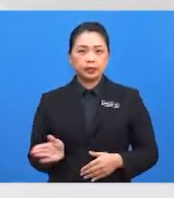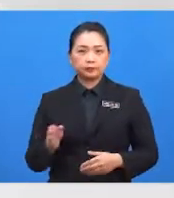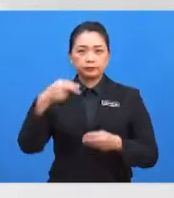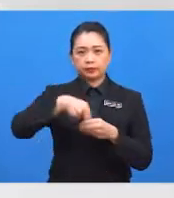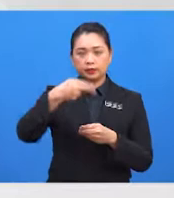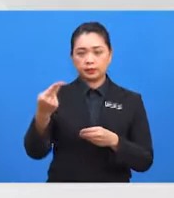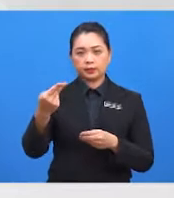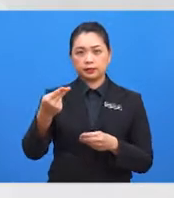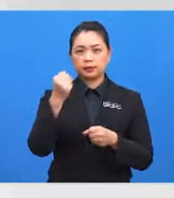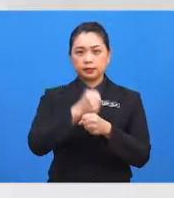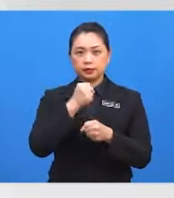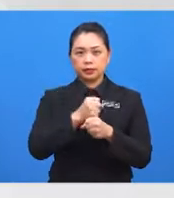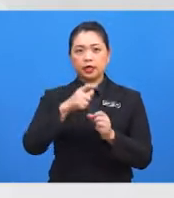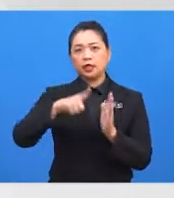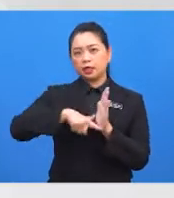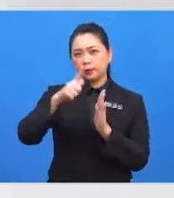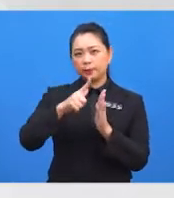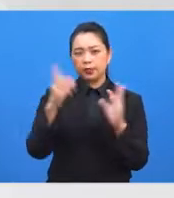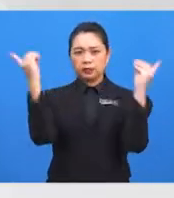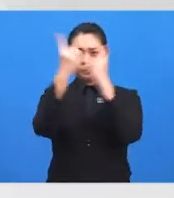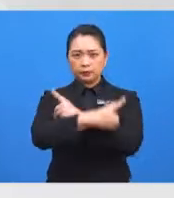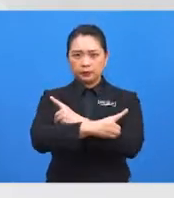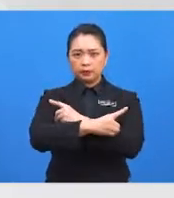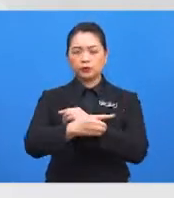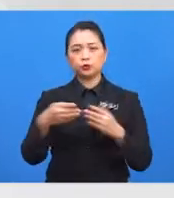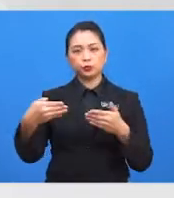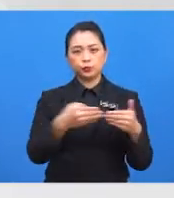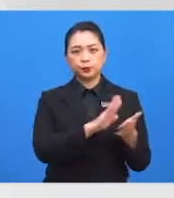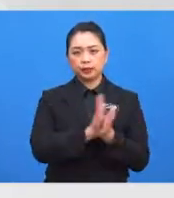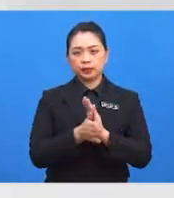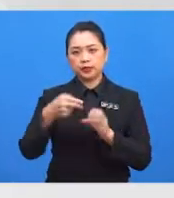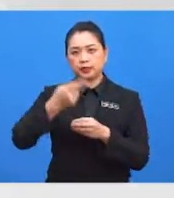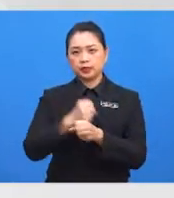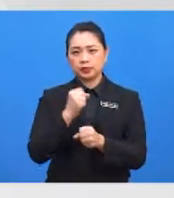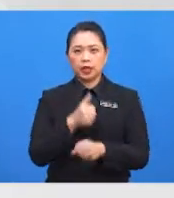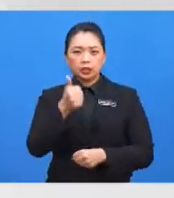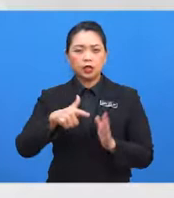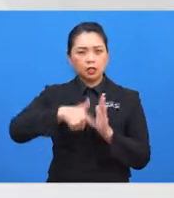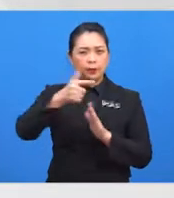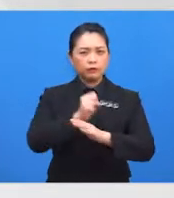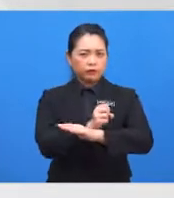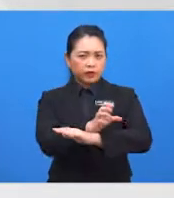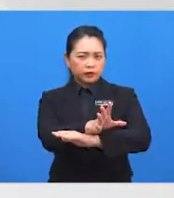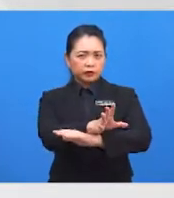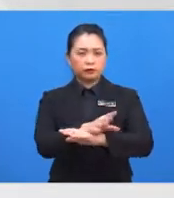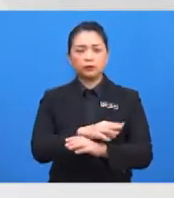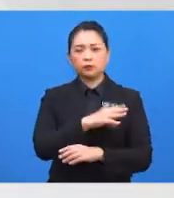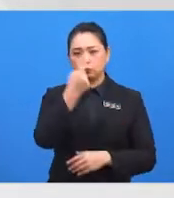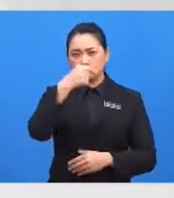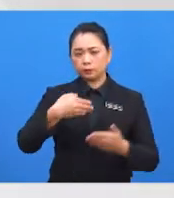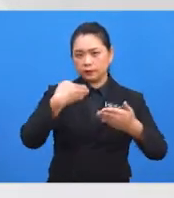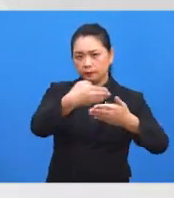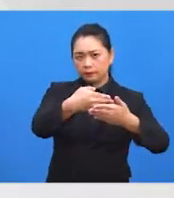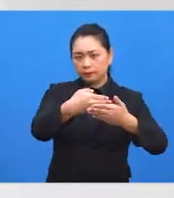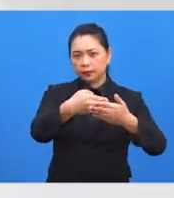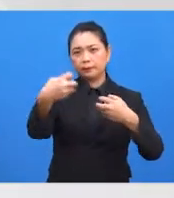anda lebih dinamik dan seterusnya menghasilkan hasil kerja anda yang lebih efektif dalam